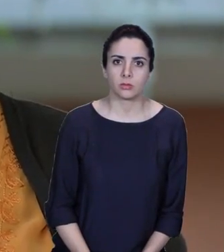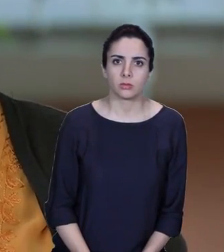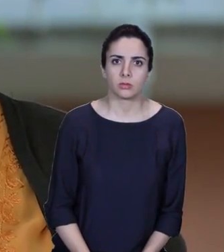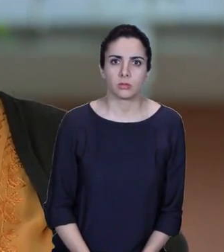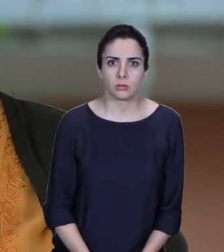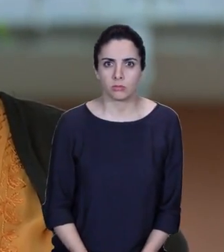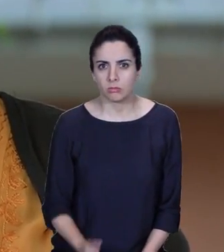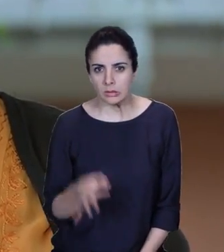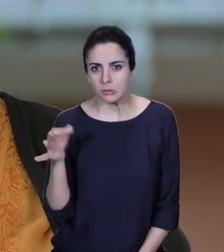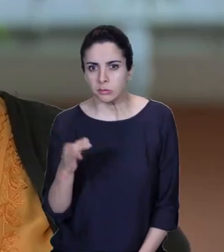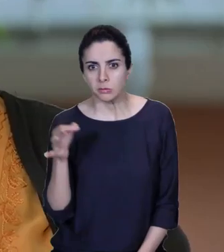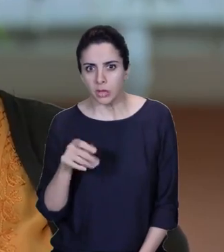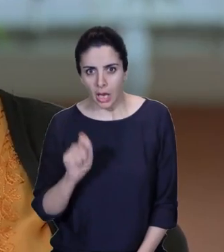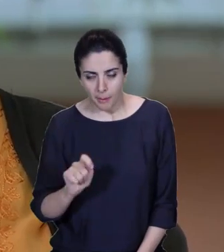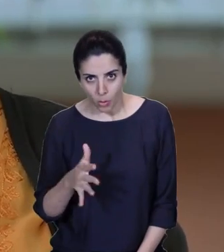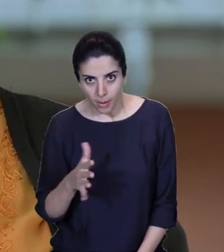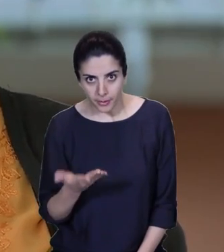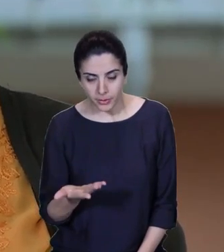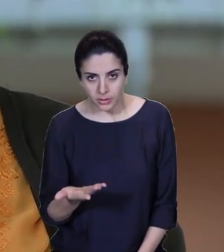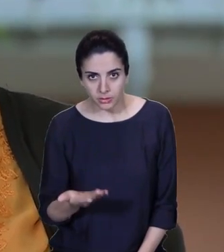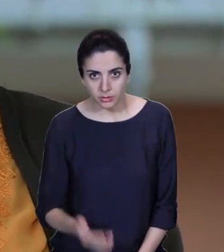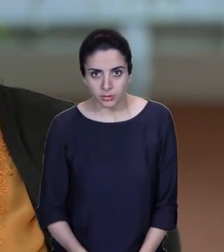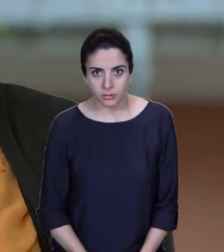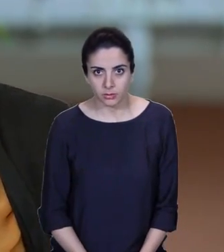Aklını çel misin şimdi bu fingirdek?